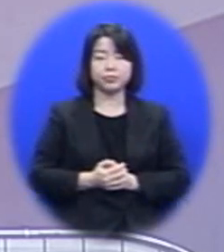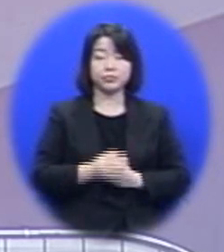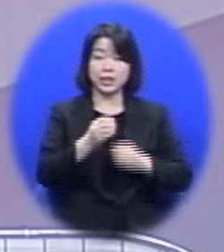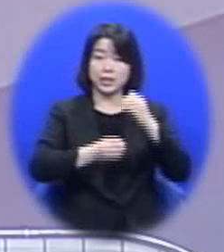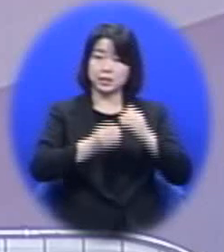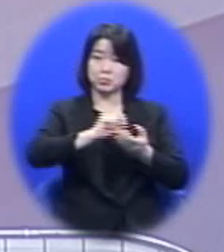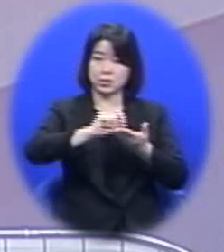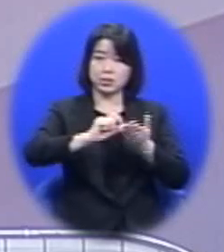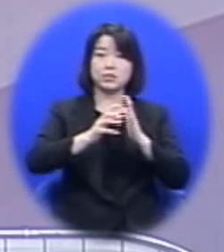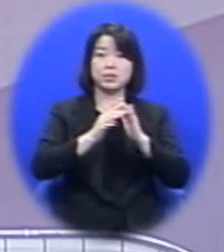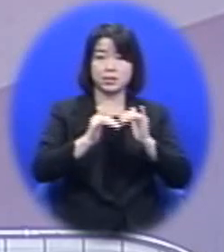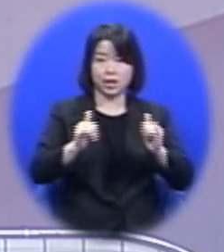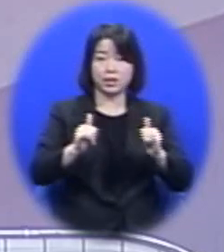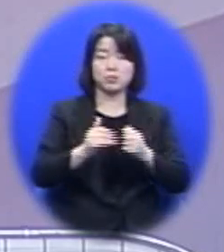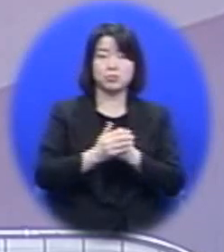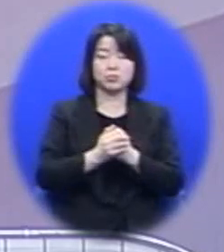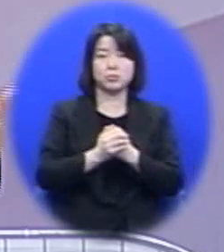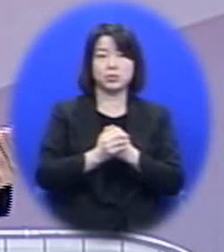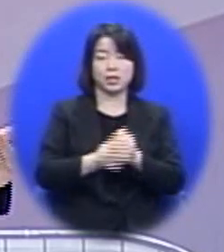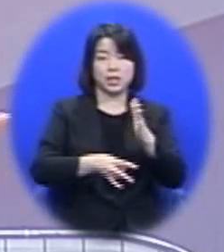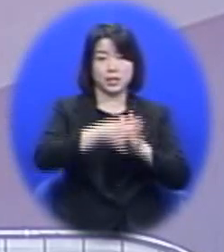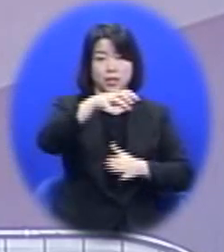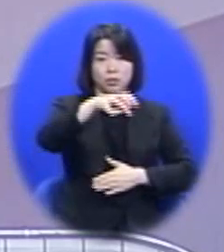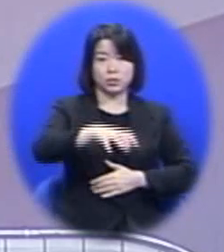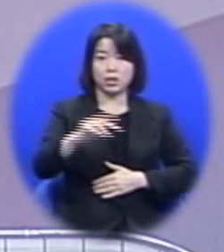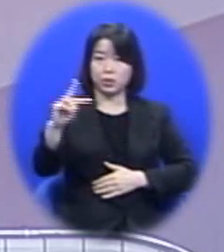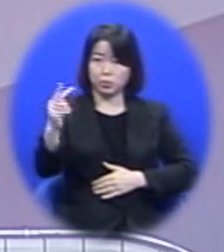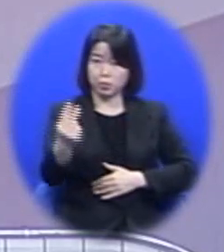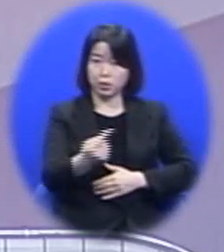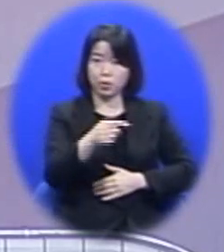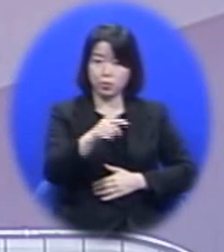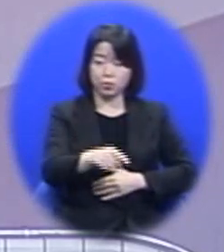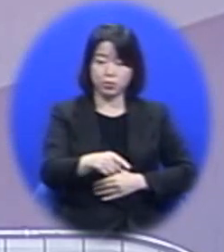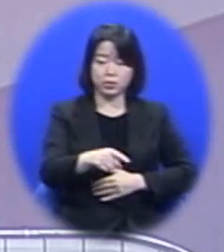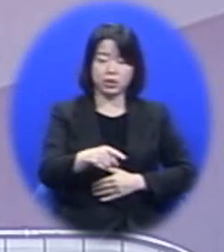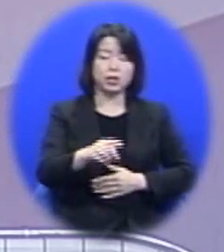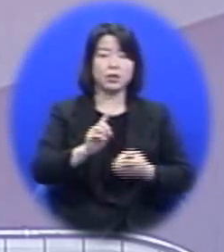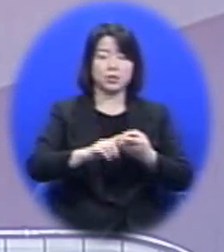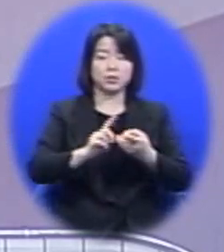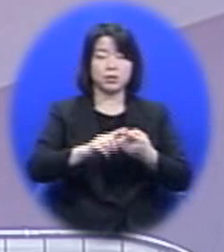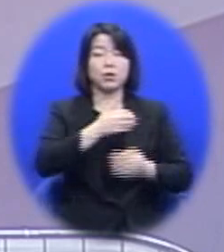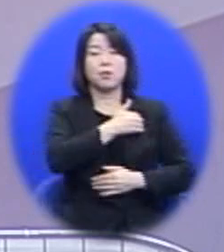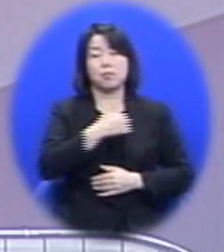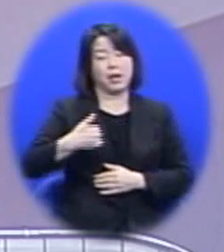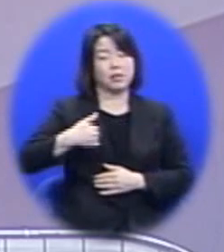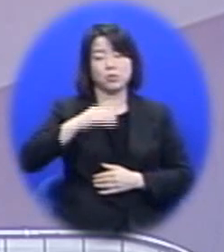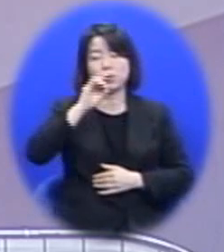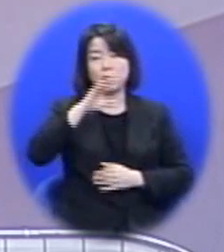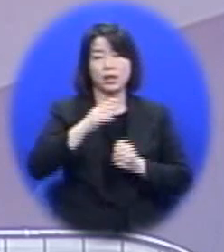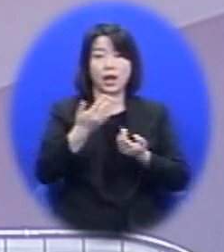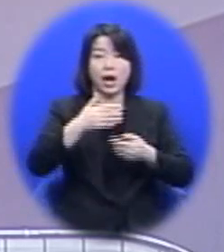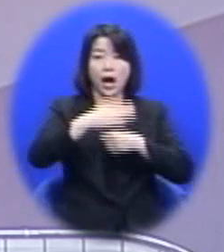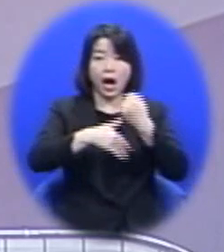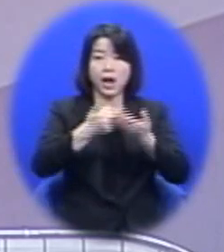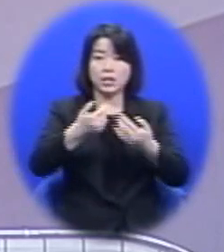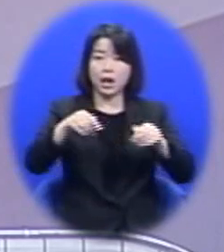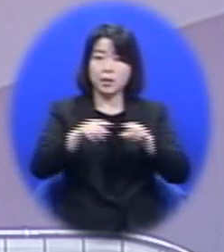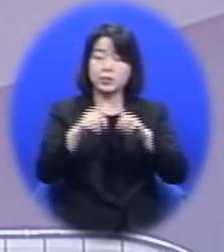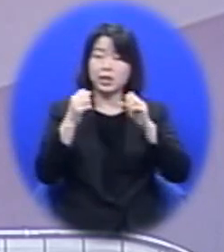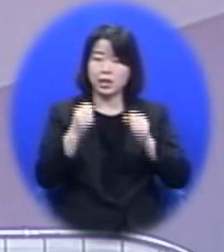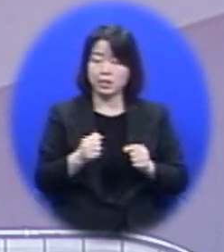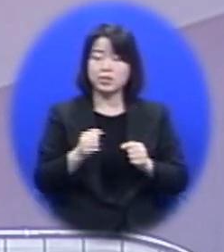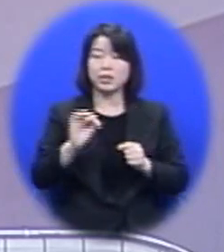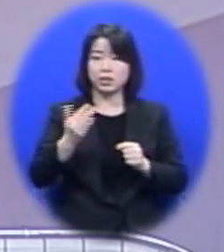시편 기자는 예루살렘에 돌아온 것으로 만족할 수가 없었습니다. 하나님이 함께 하셔야 된다고 그는 그렇게